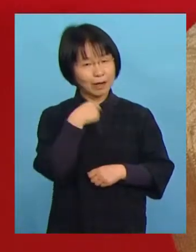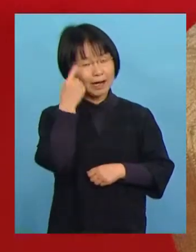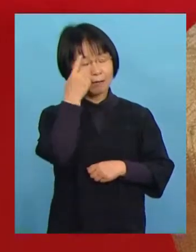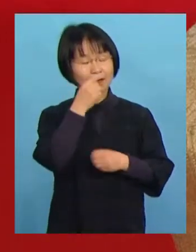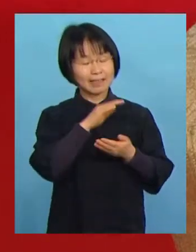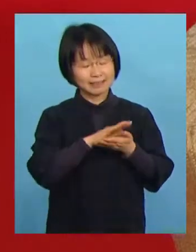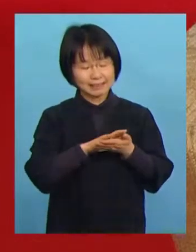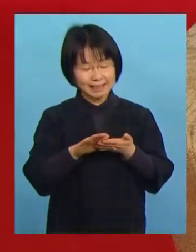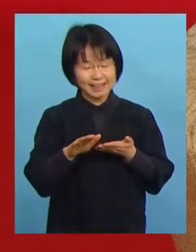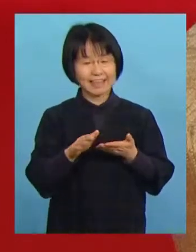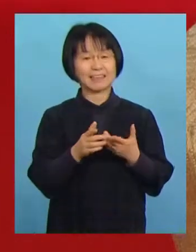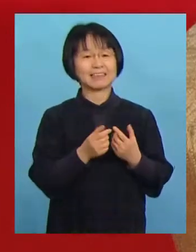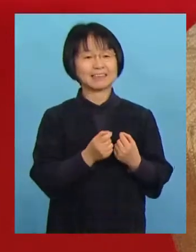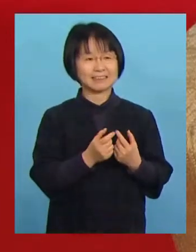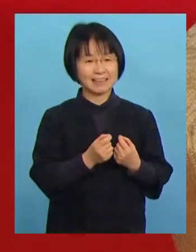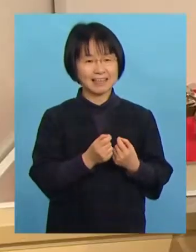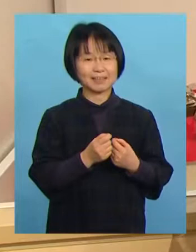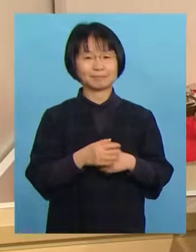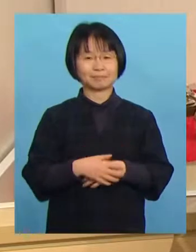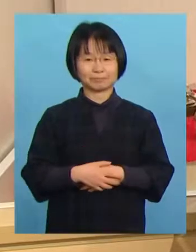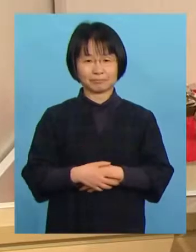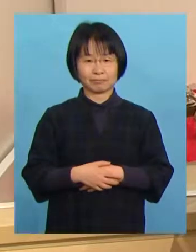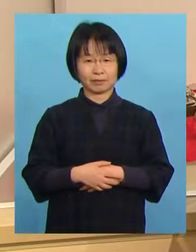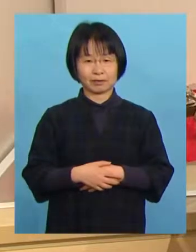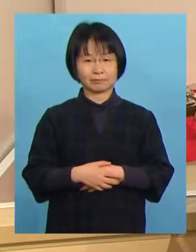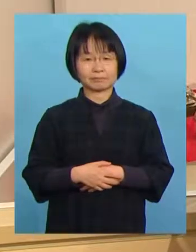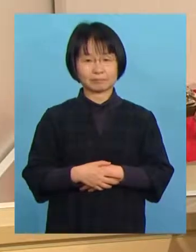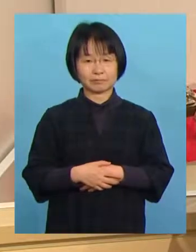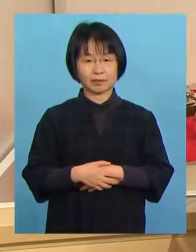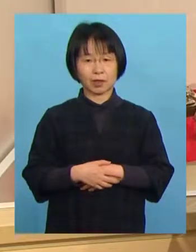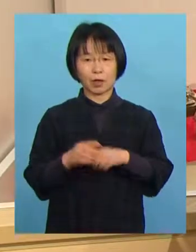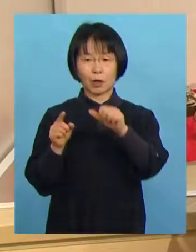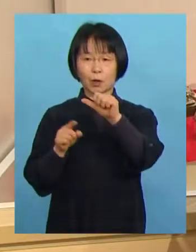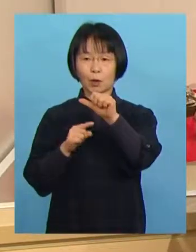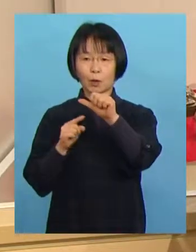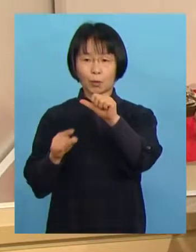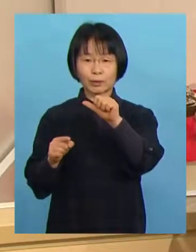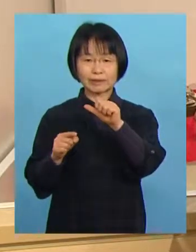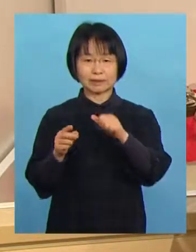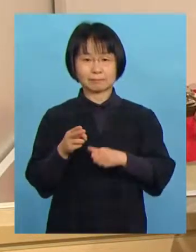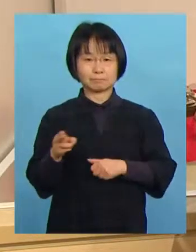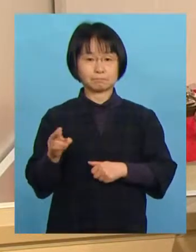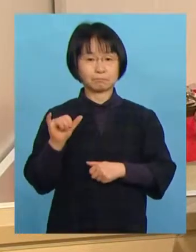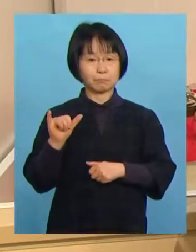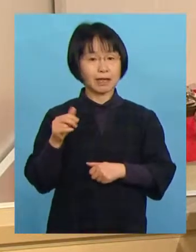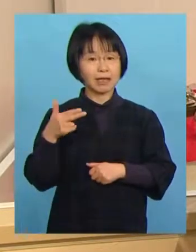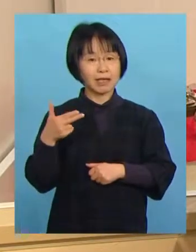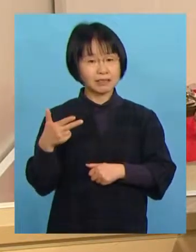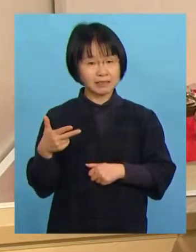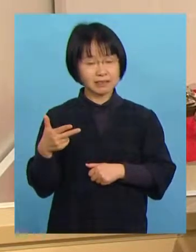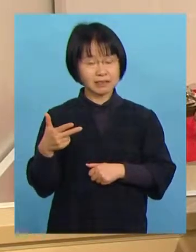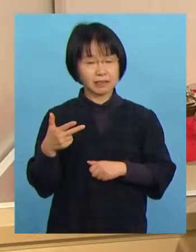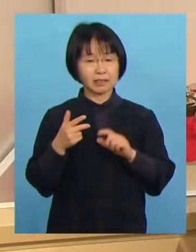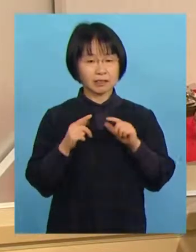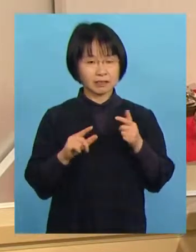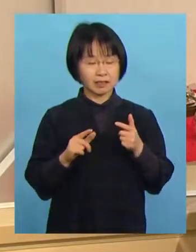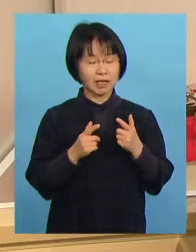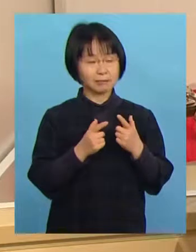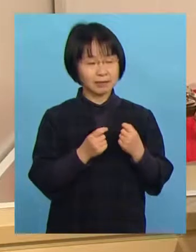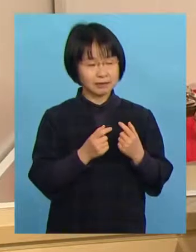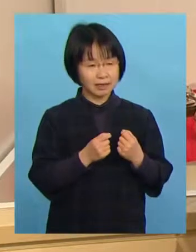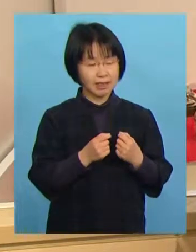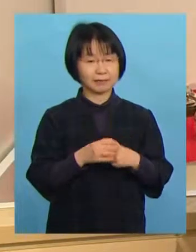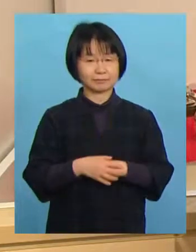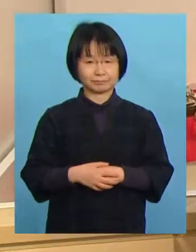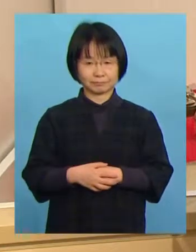をされていますよね。はい、そしてこちらの五人囃子今のものと少し違って変わってますね。 そうです